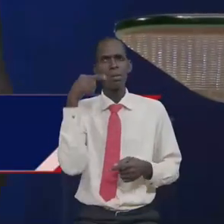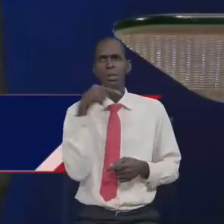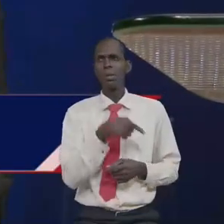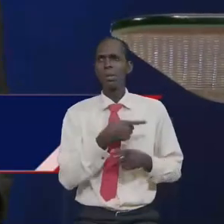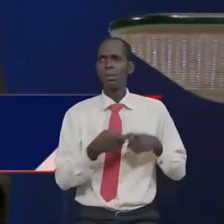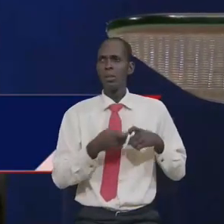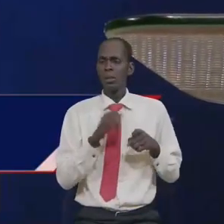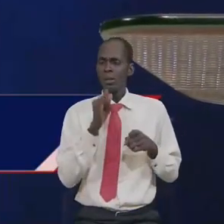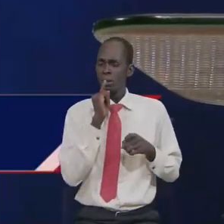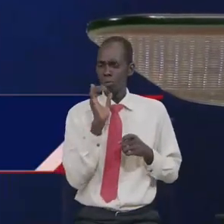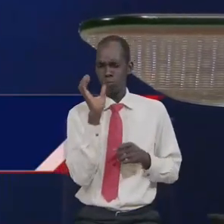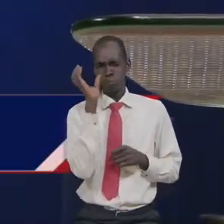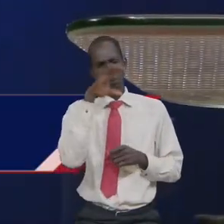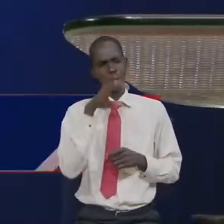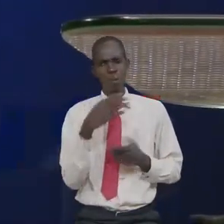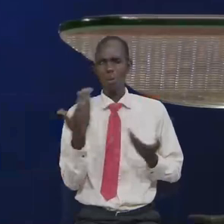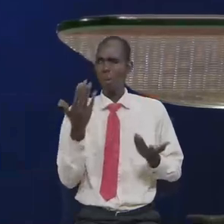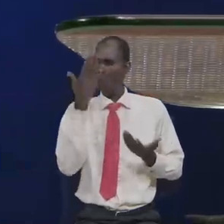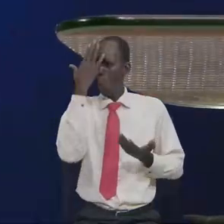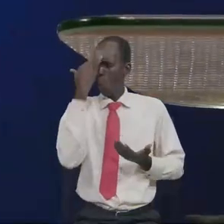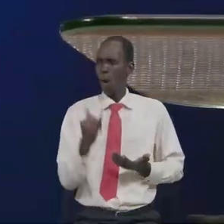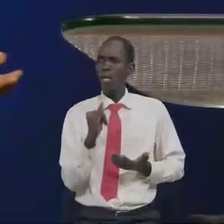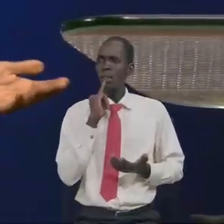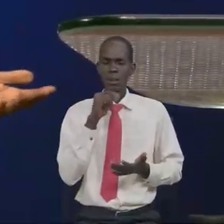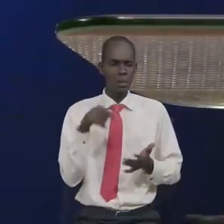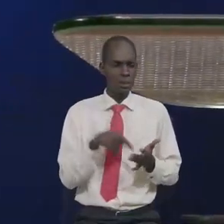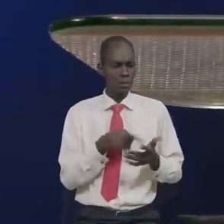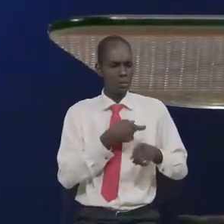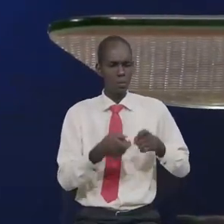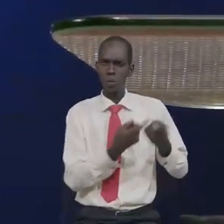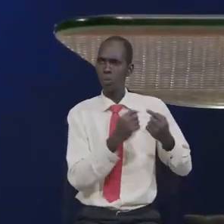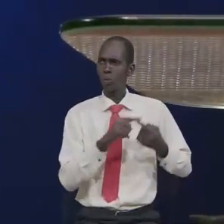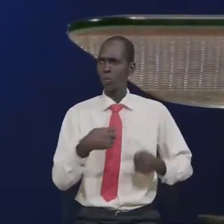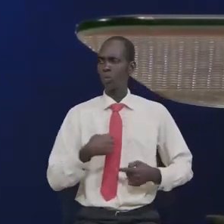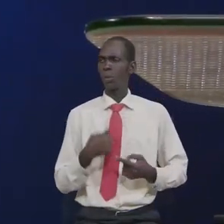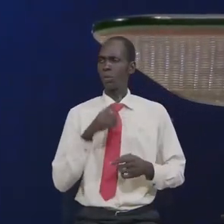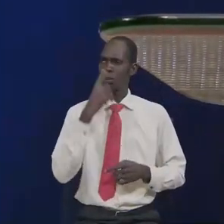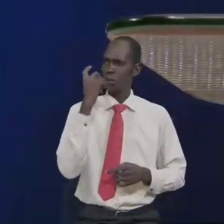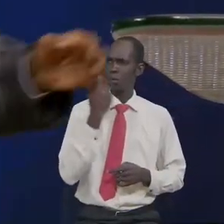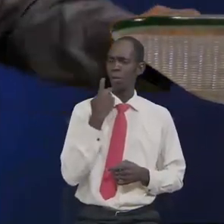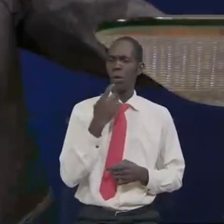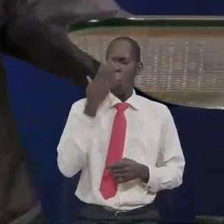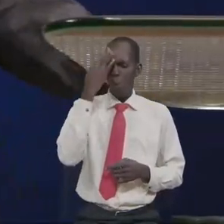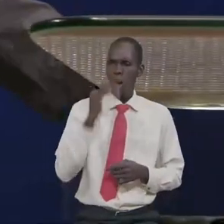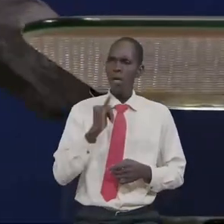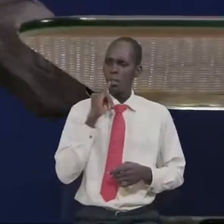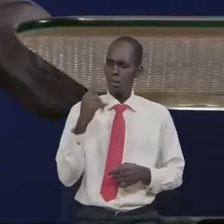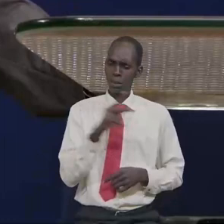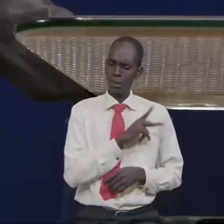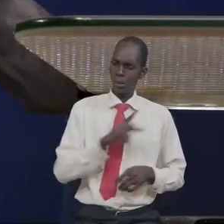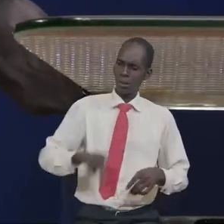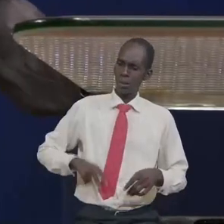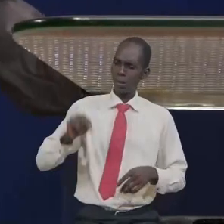fait pour mériter ceci? Mais pourquoi Nebuchadnezzar me traite de cette manière? Pourquoi?